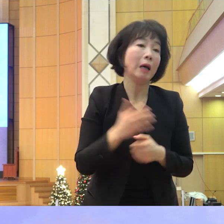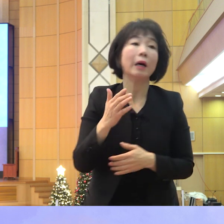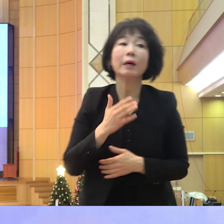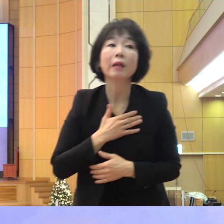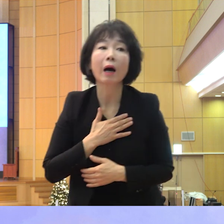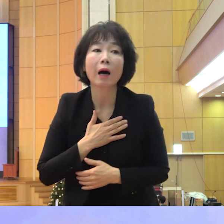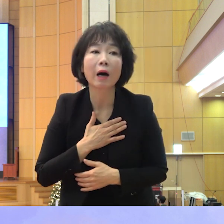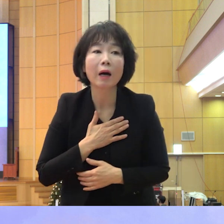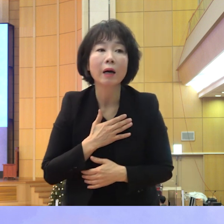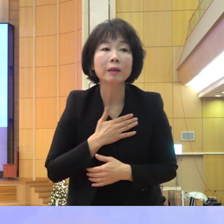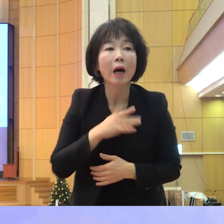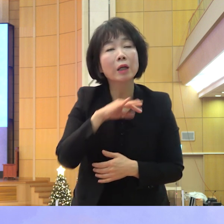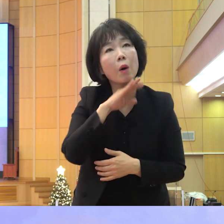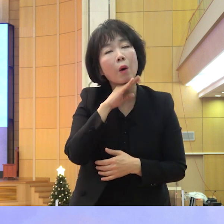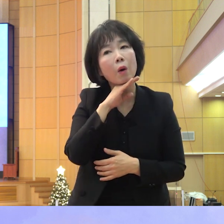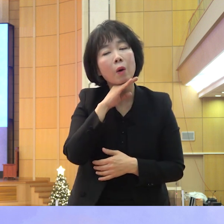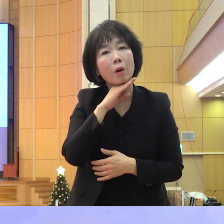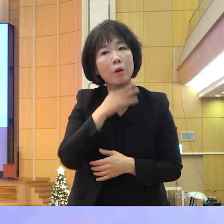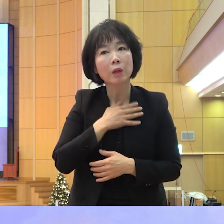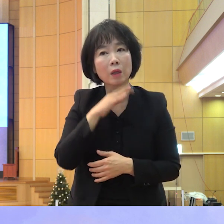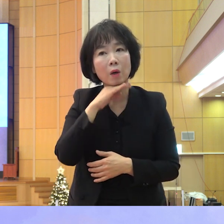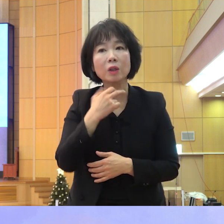17살 때